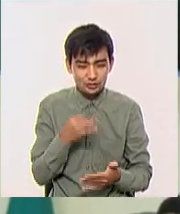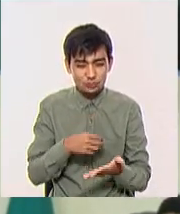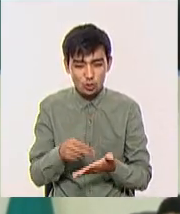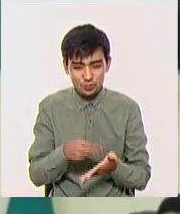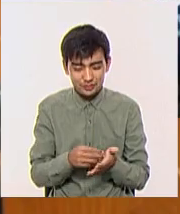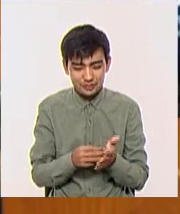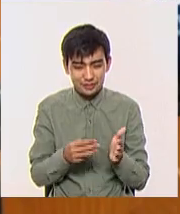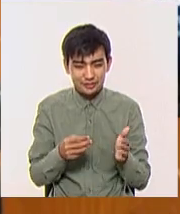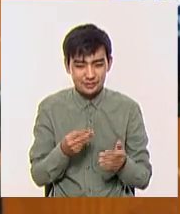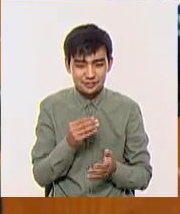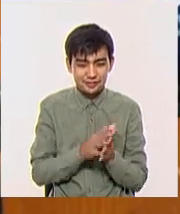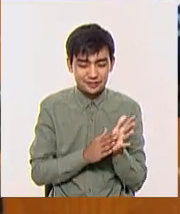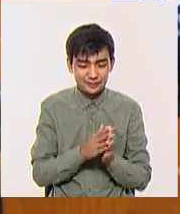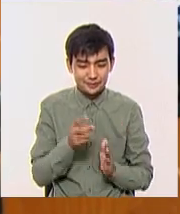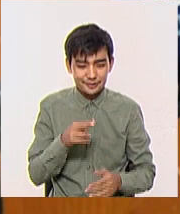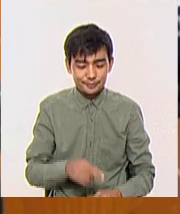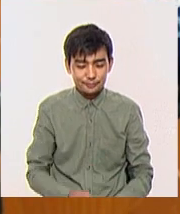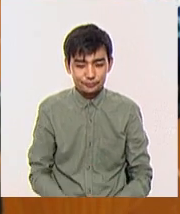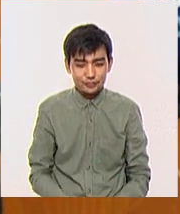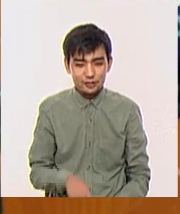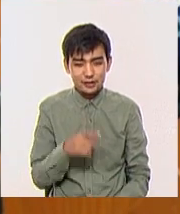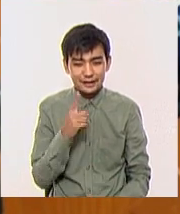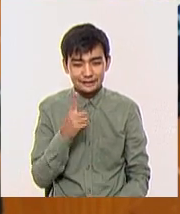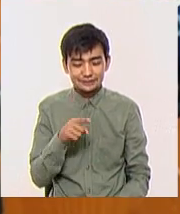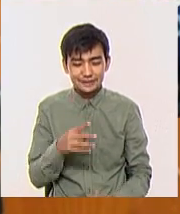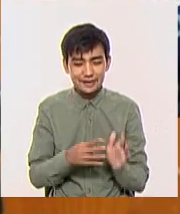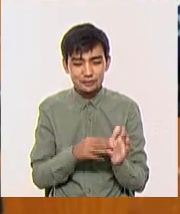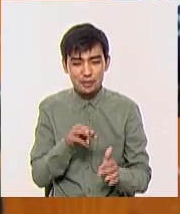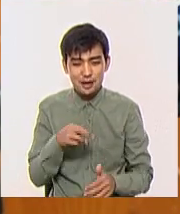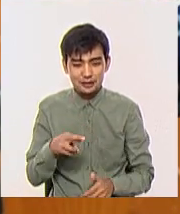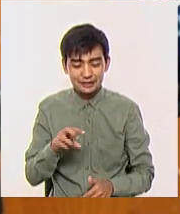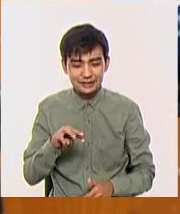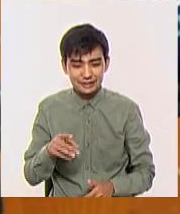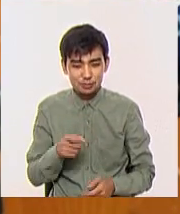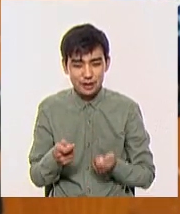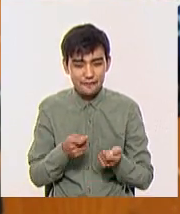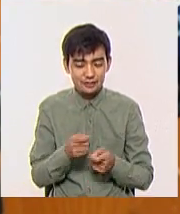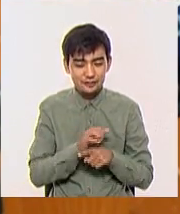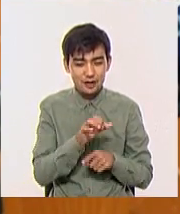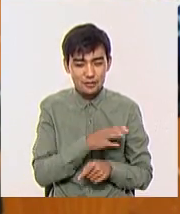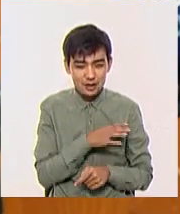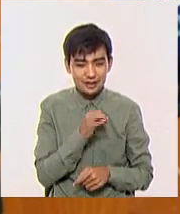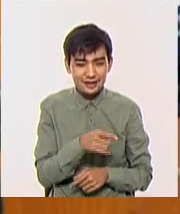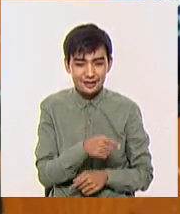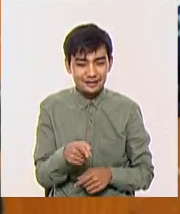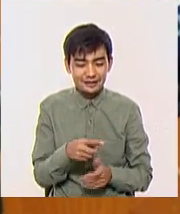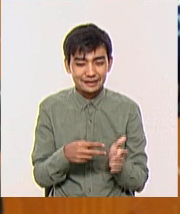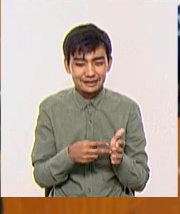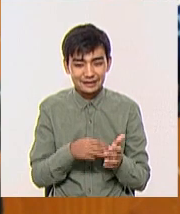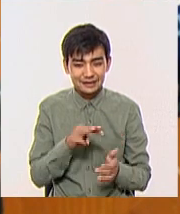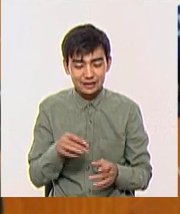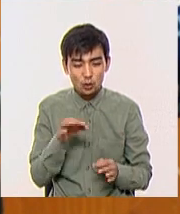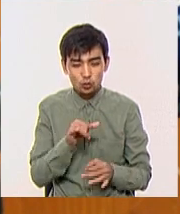для скота. Когда эта проблема уже была, 1,9 миллиардов тенге из резерва правительства выделили. Эти средства уже